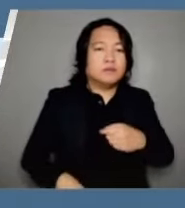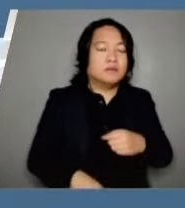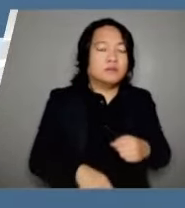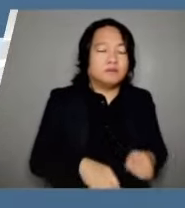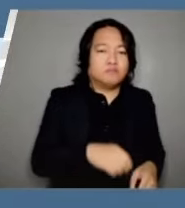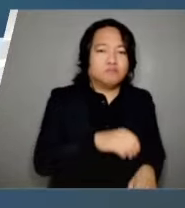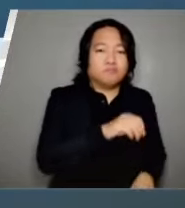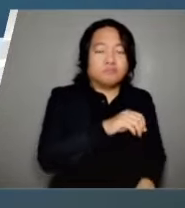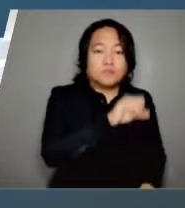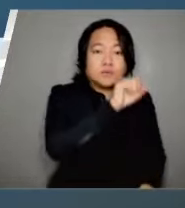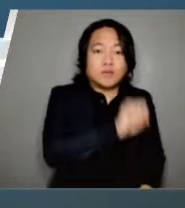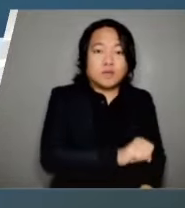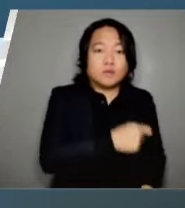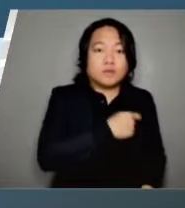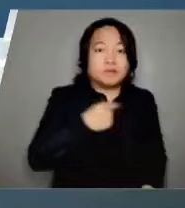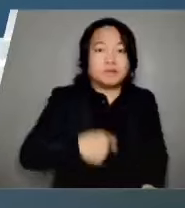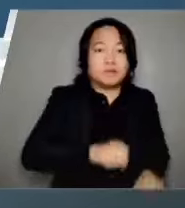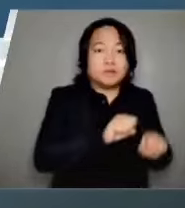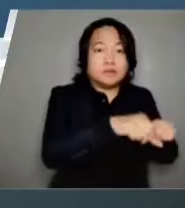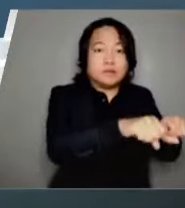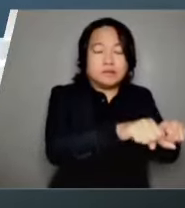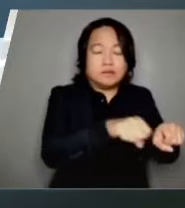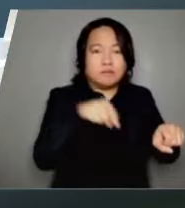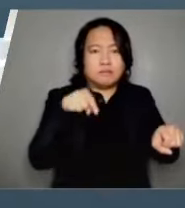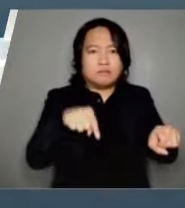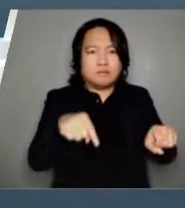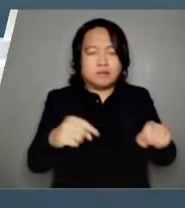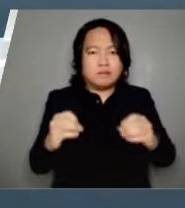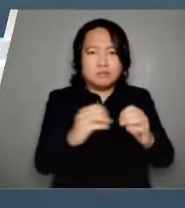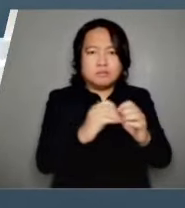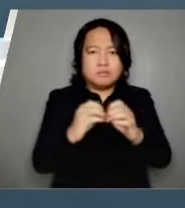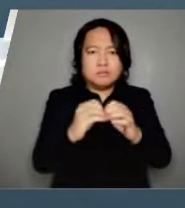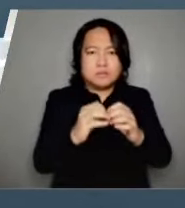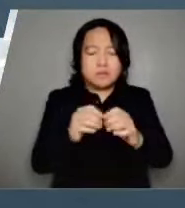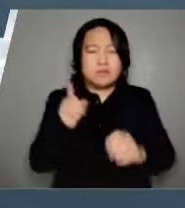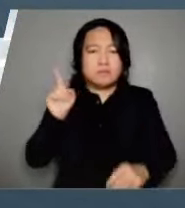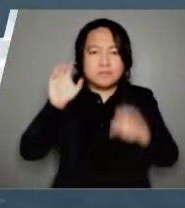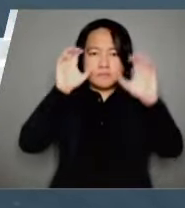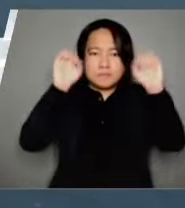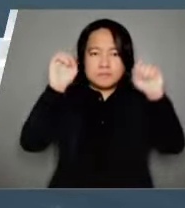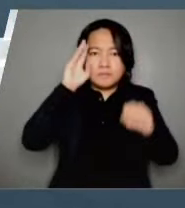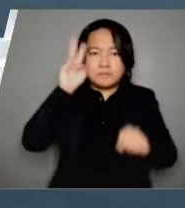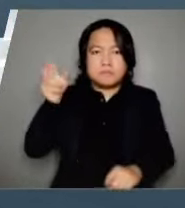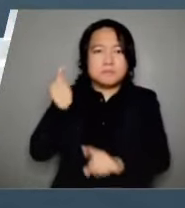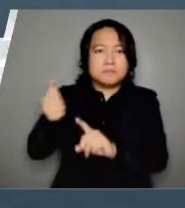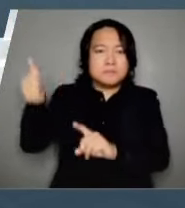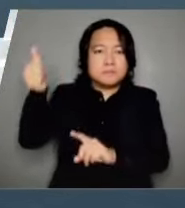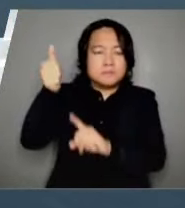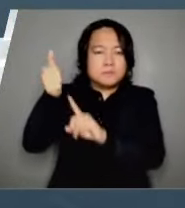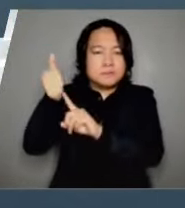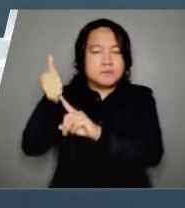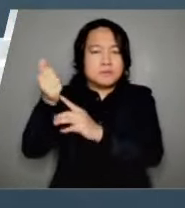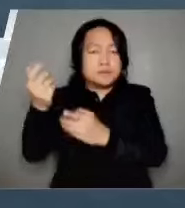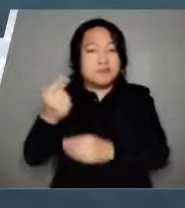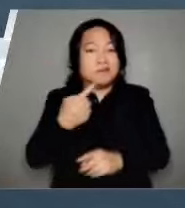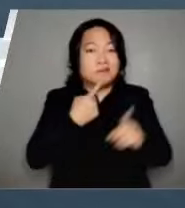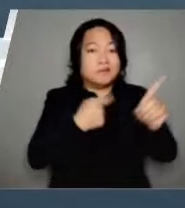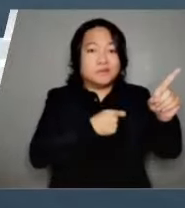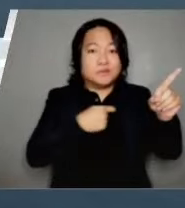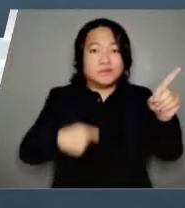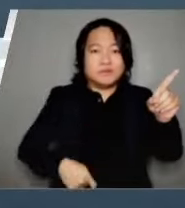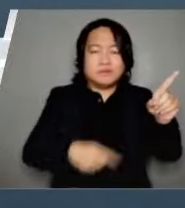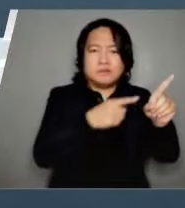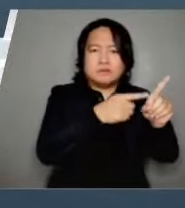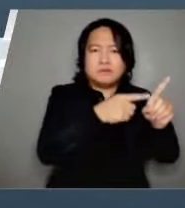anumang kasunduan. Tugon yan ng Foreign Affairs Department. Sa pahayag ng China, sinabi nila na may internal understanding